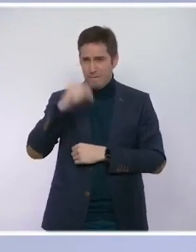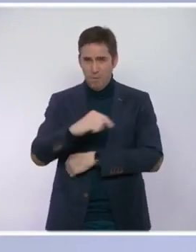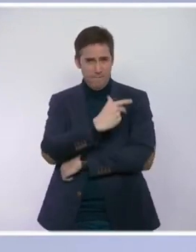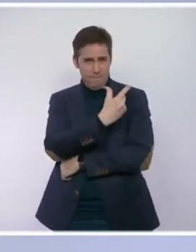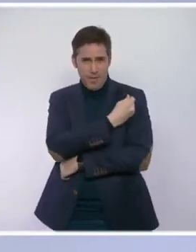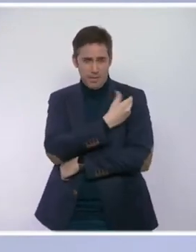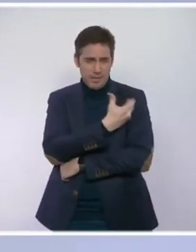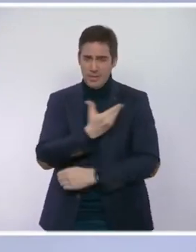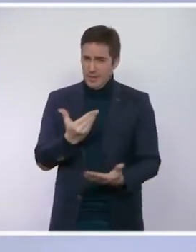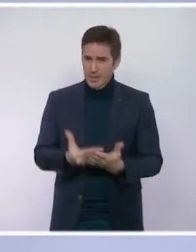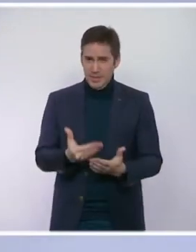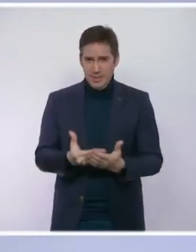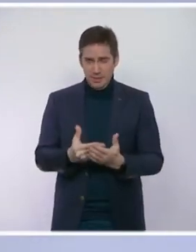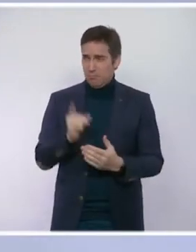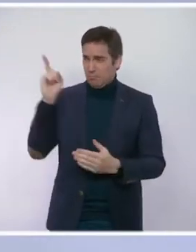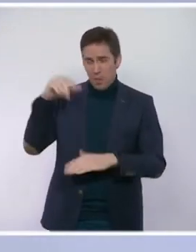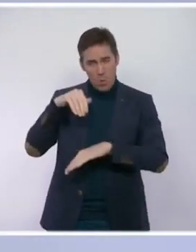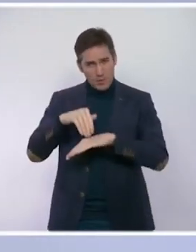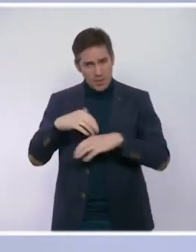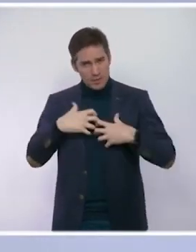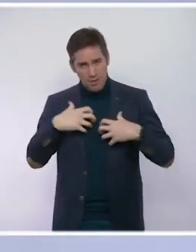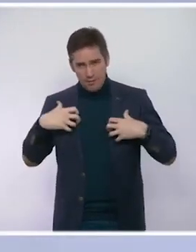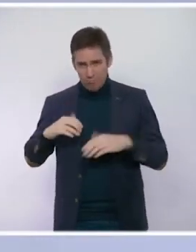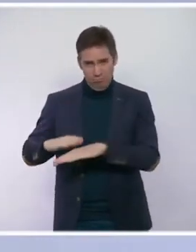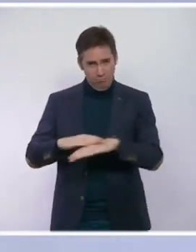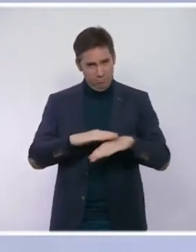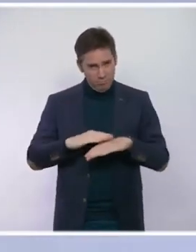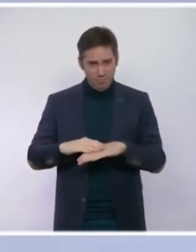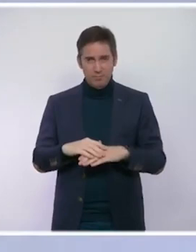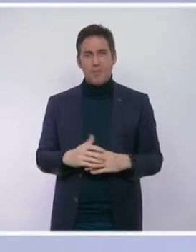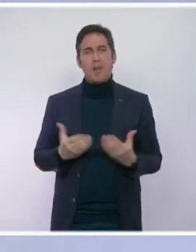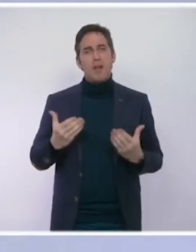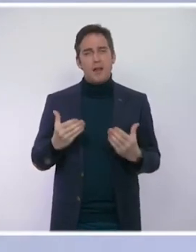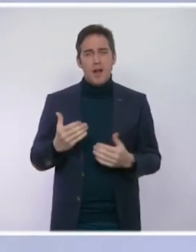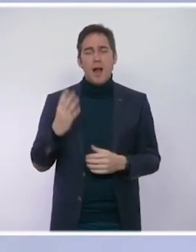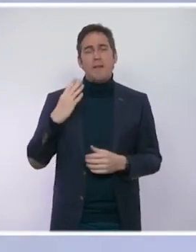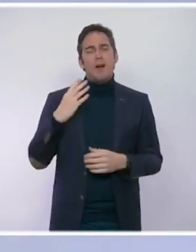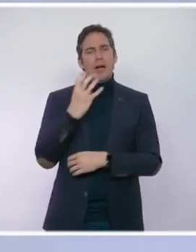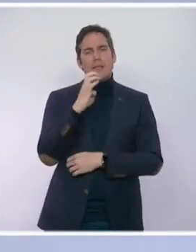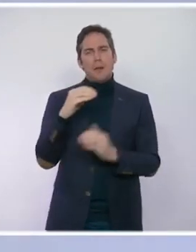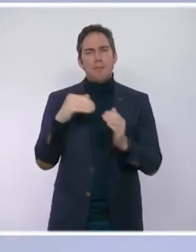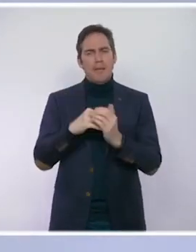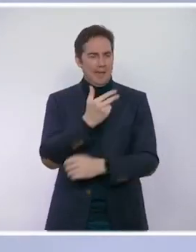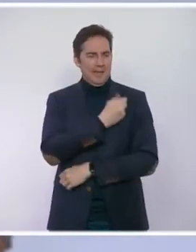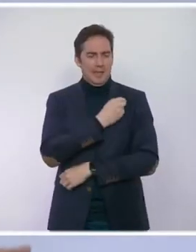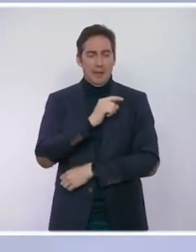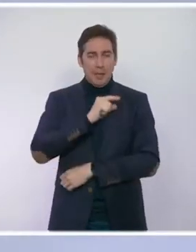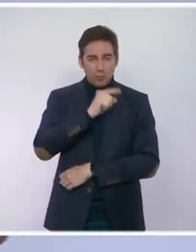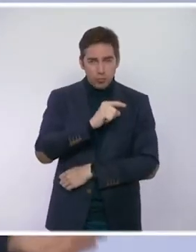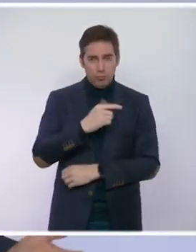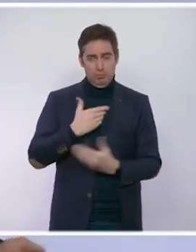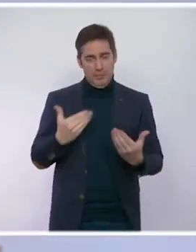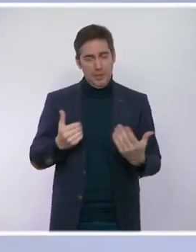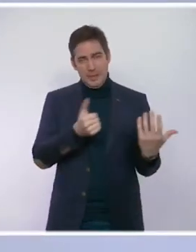Le Conseil scientifique le montre dans ses études et ses modélisations. Passer de 400 000 rappels par jour à 600 000 rappels par jour, comme nous l'avons